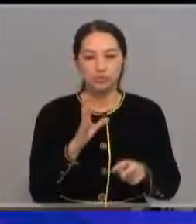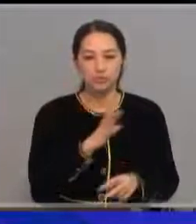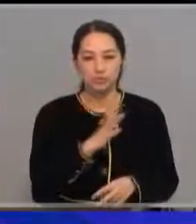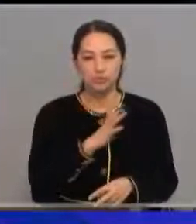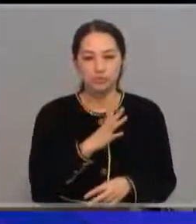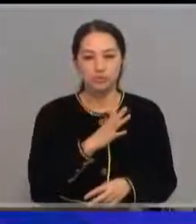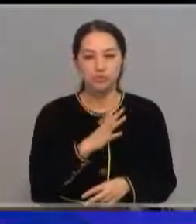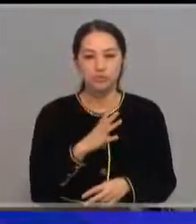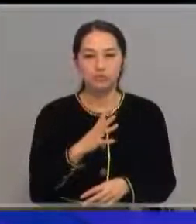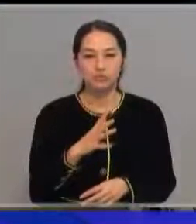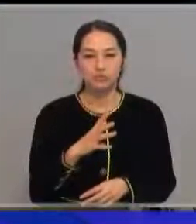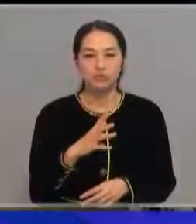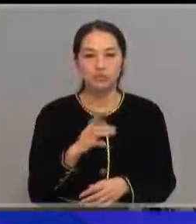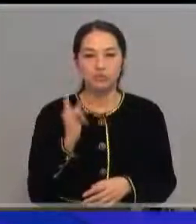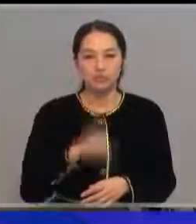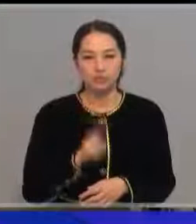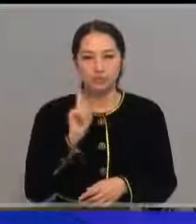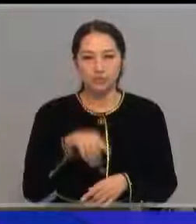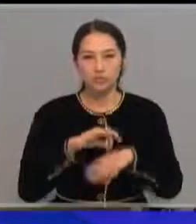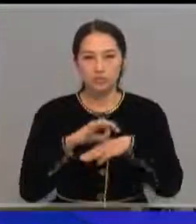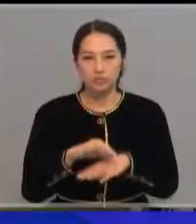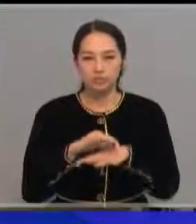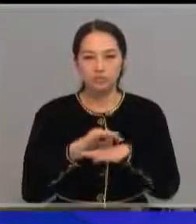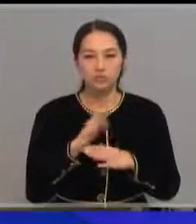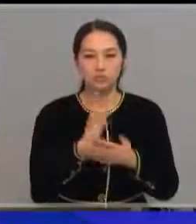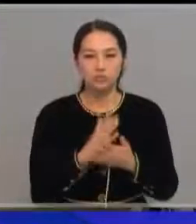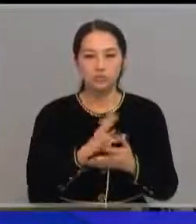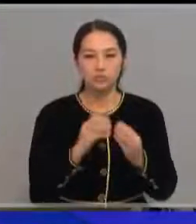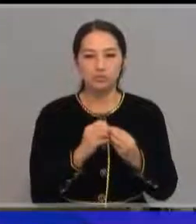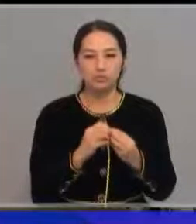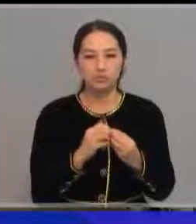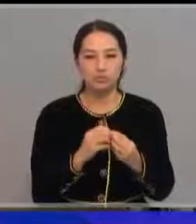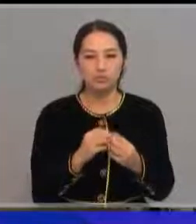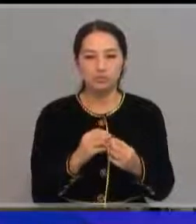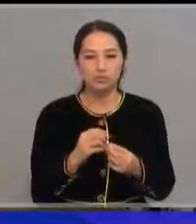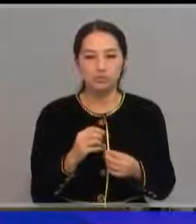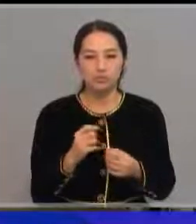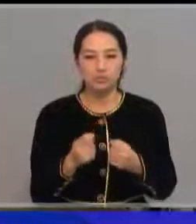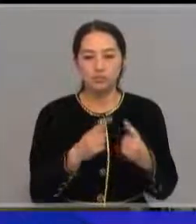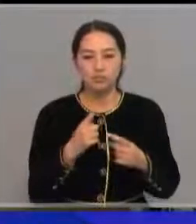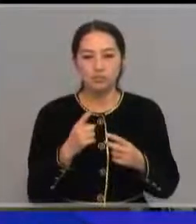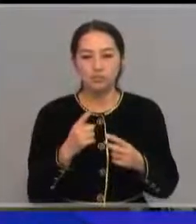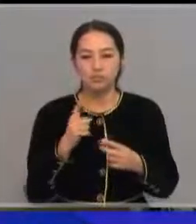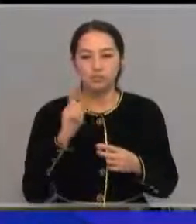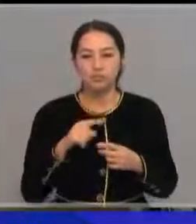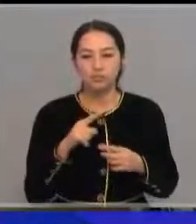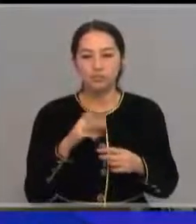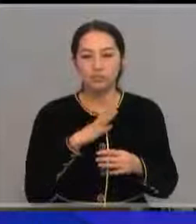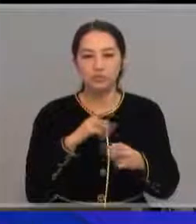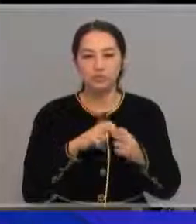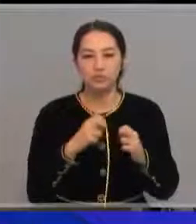оларды. Әлеуметтік такси қызмет етуде. Не айтылған мәселелер тек қана мына қазір бұл кітапхана оларға